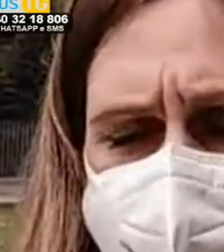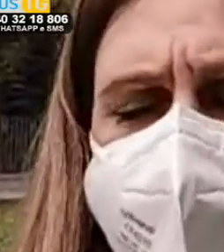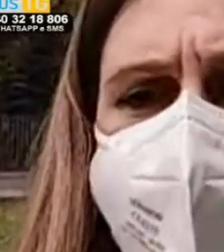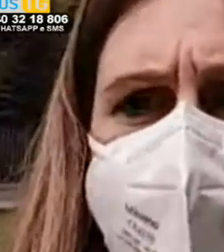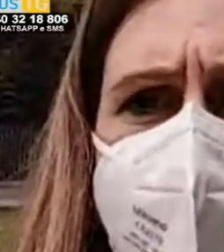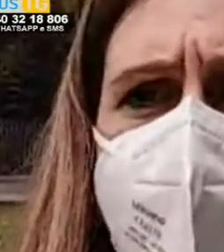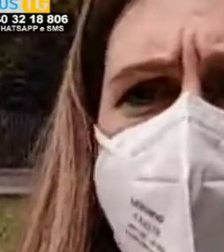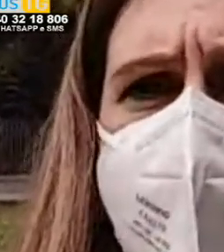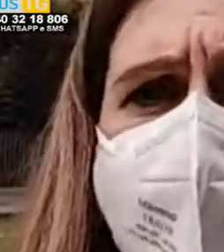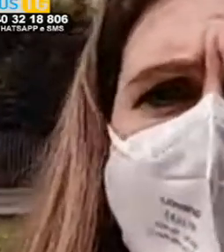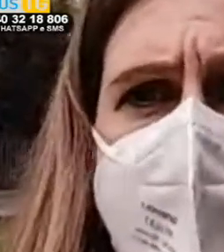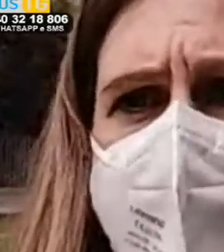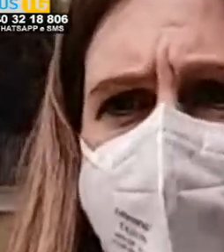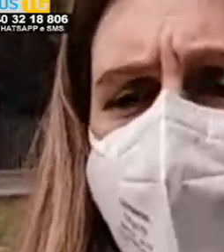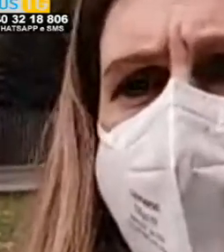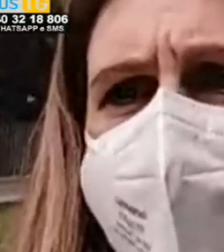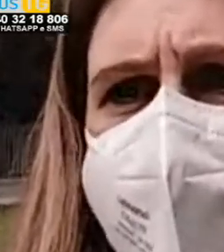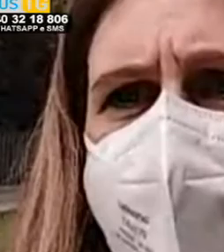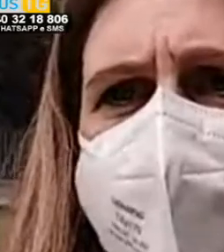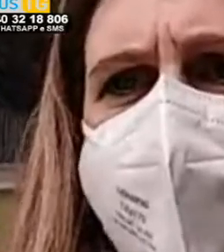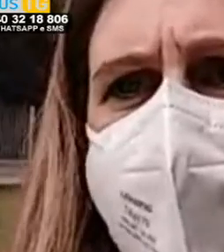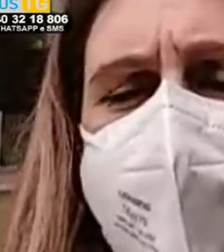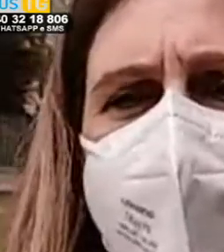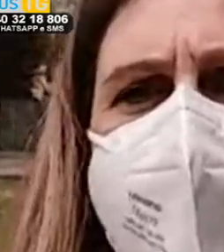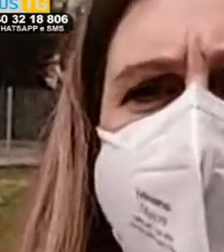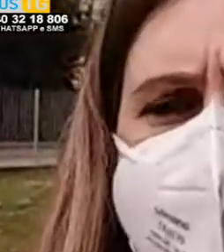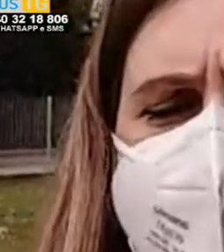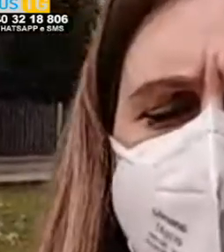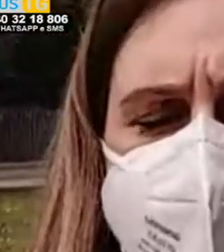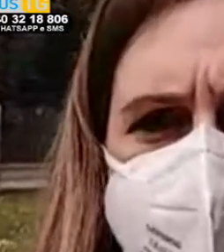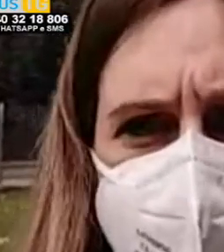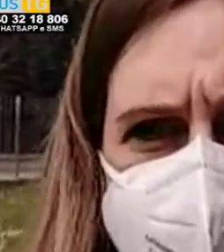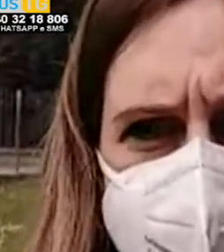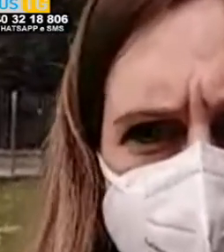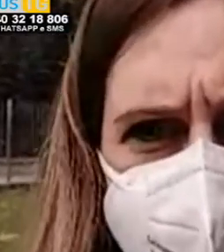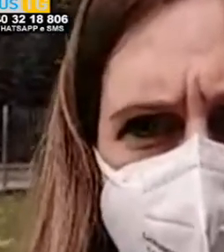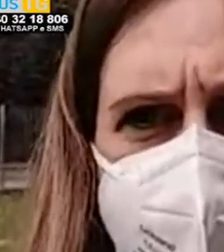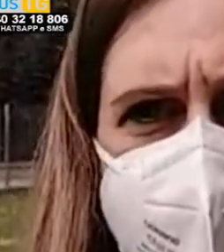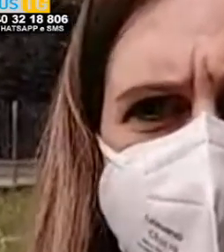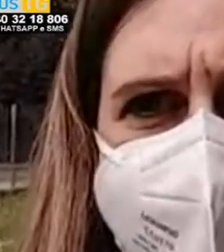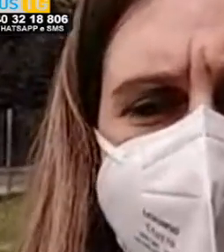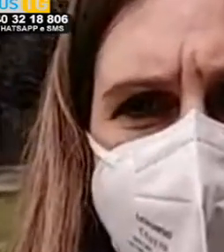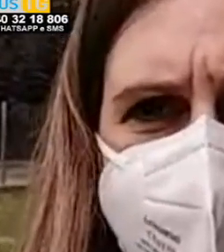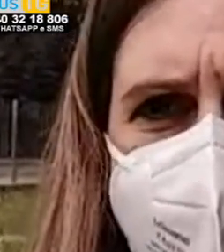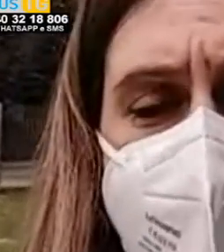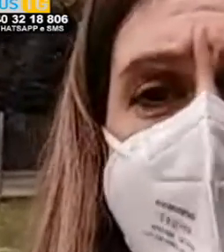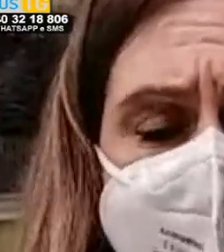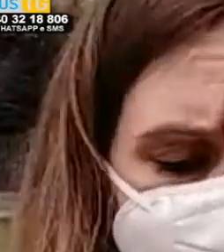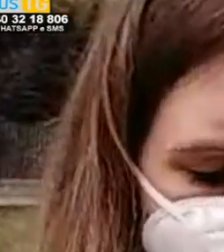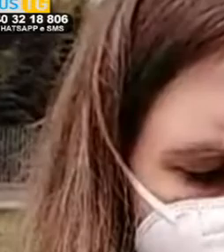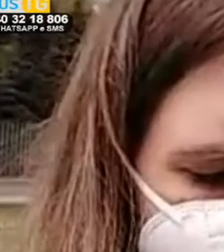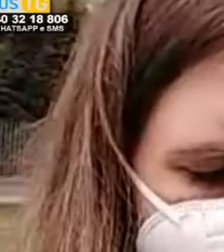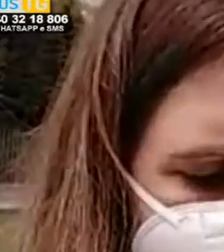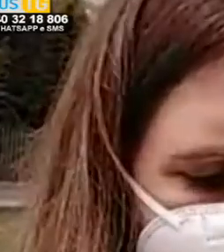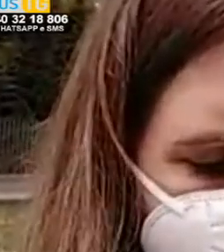telegiornali. Questo però è l'accelerata che viene data per completare l'immunizzazione delle persone over 80 nel padovano.